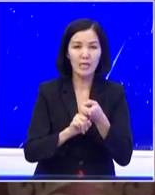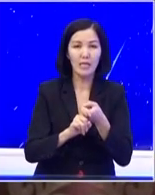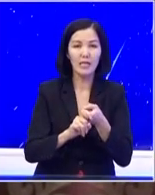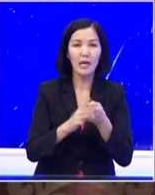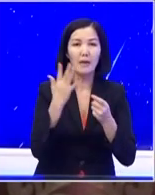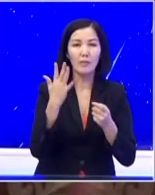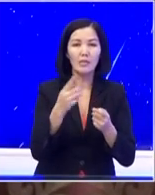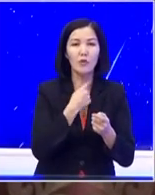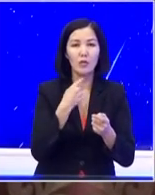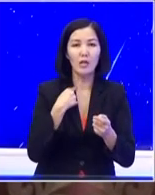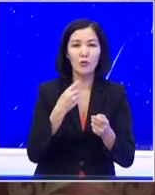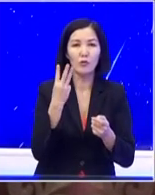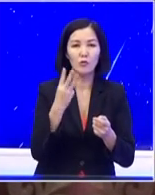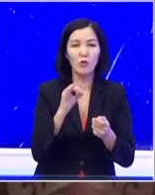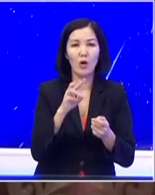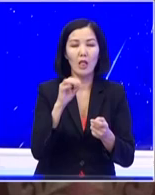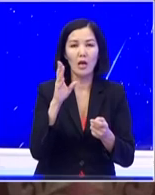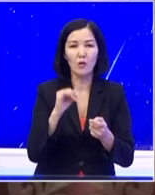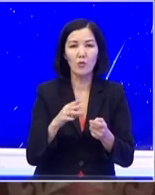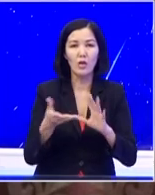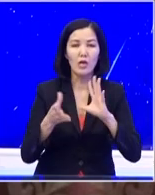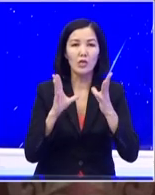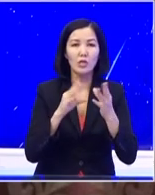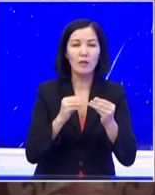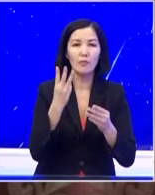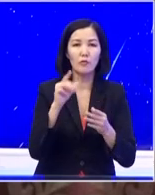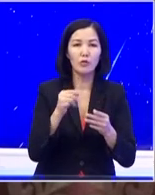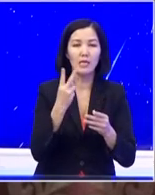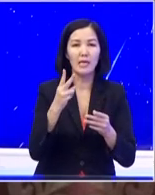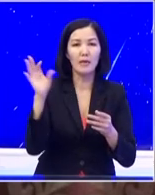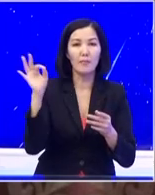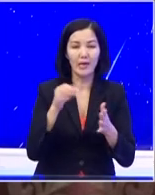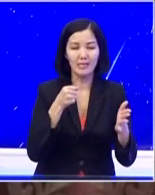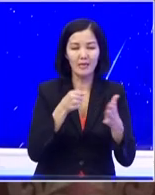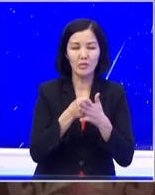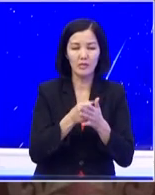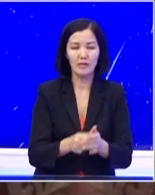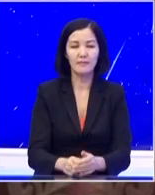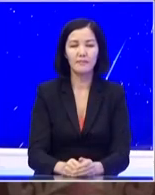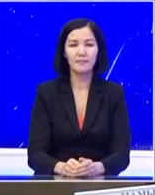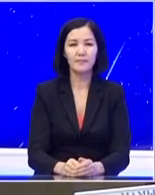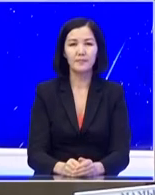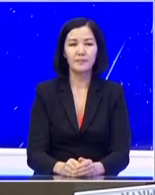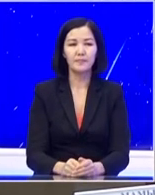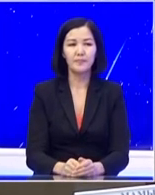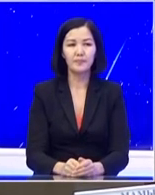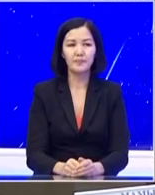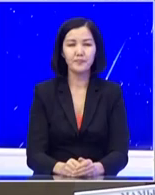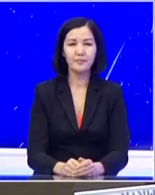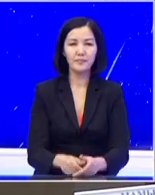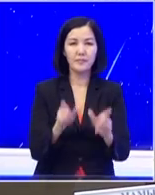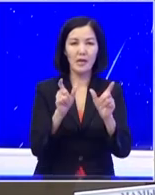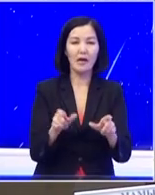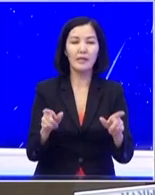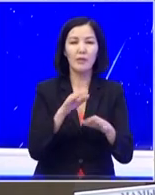Талдықорғанда болса, 3-еуі Алакөл ауданында, жалпы өсім 3.2%-ға жетті. Кісі көп жиналатын